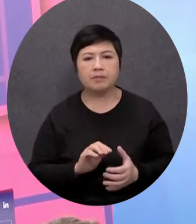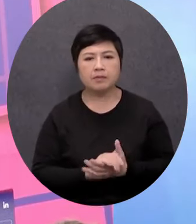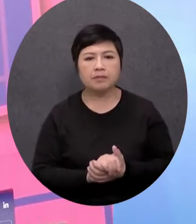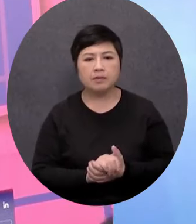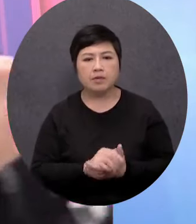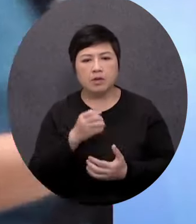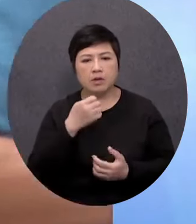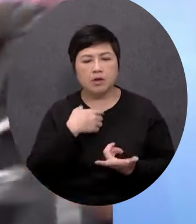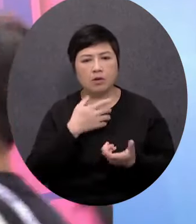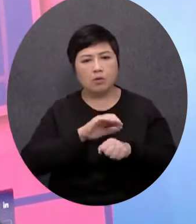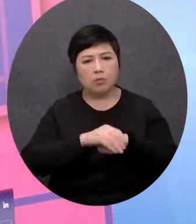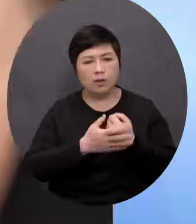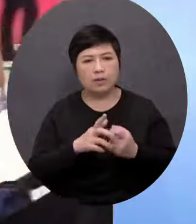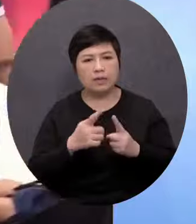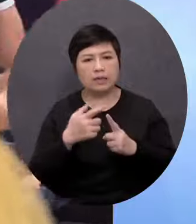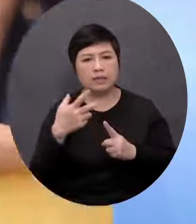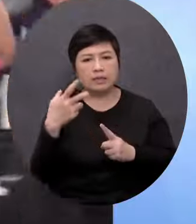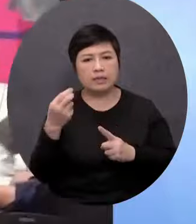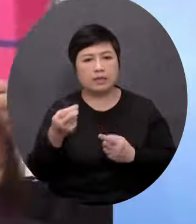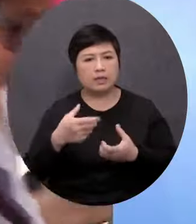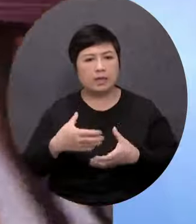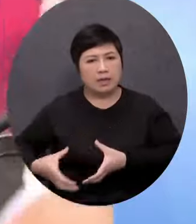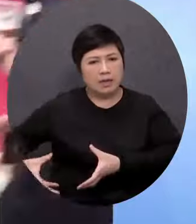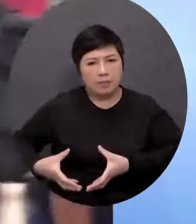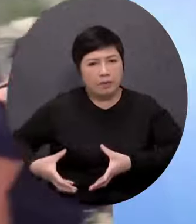香港国际七人榄球赛又来